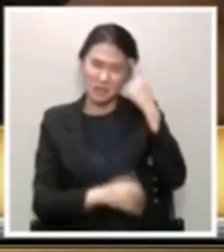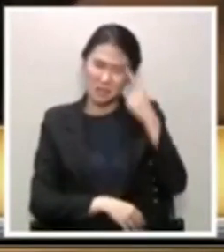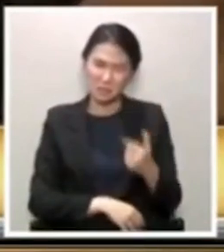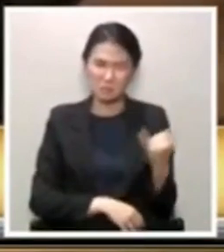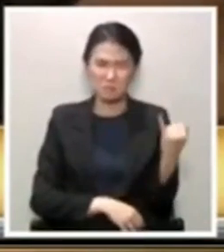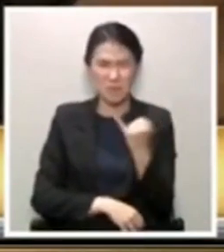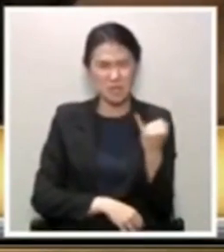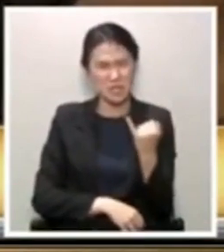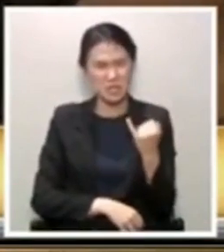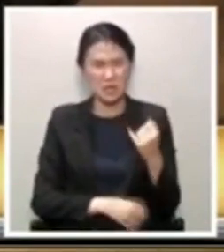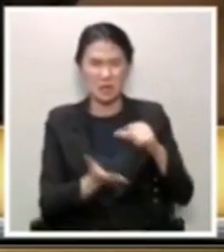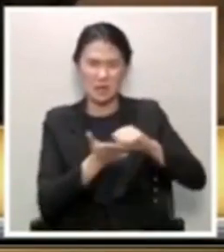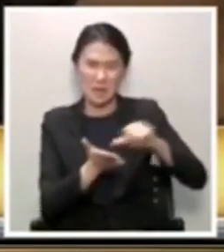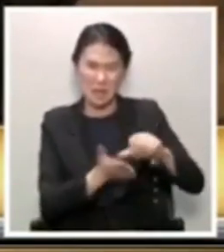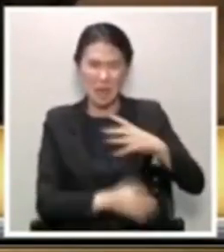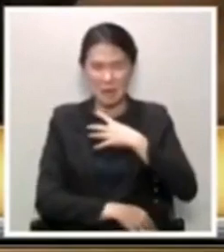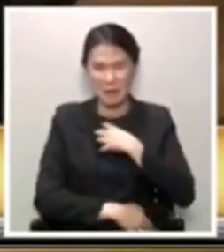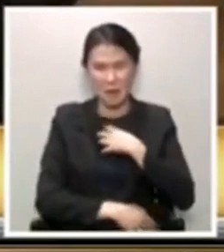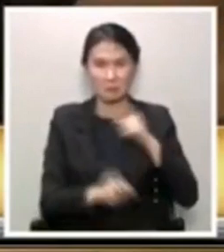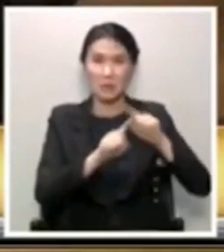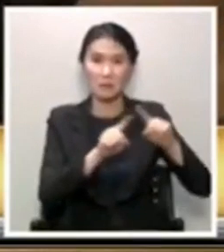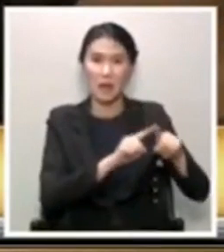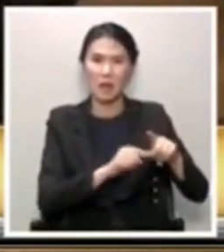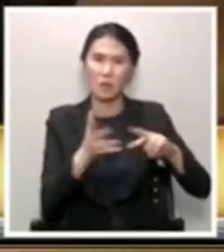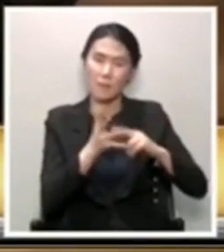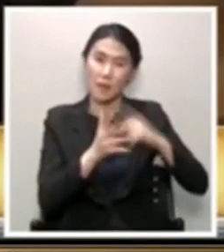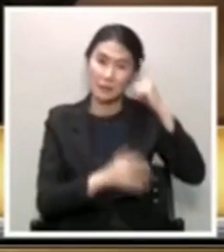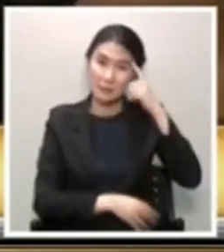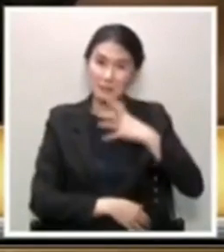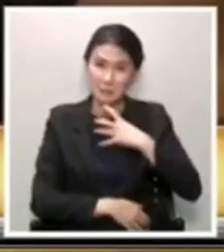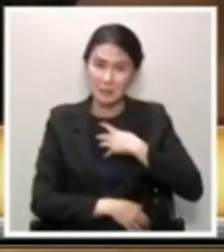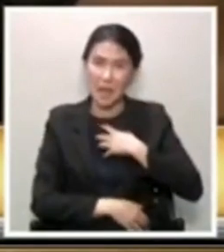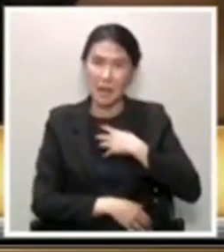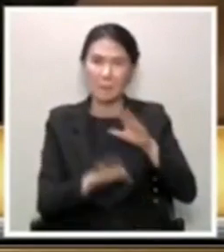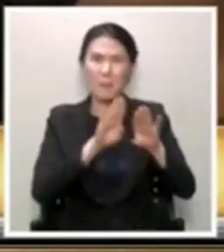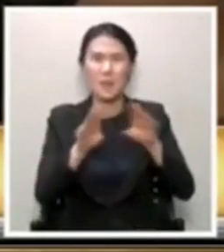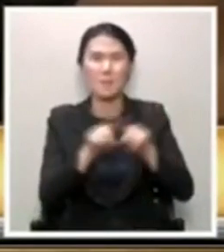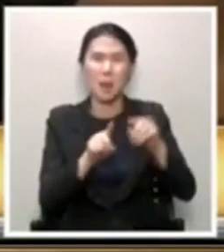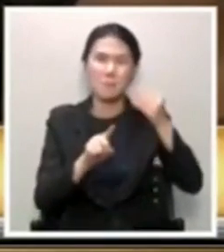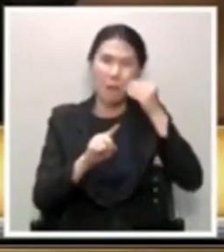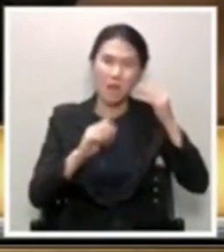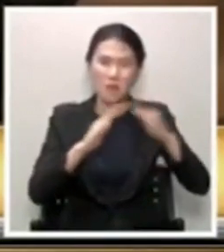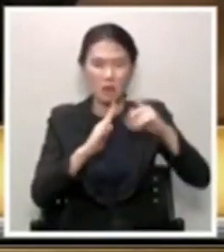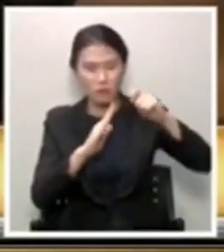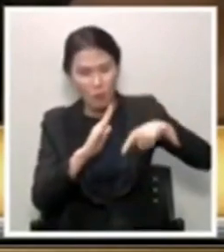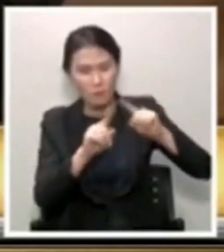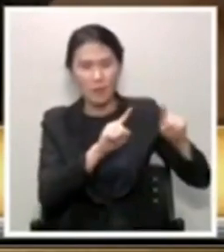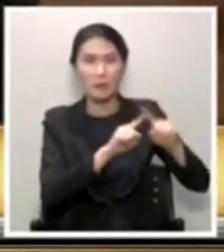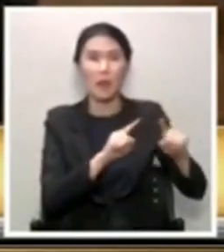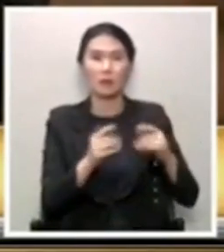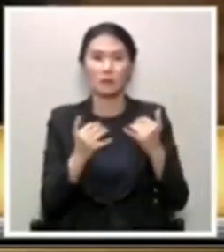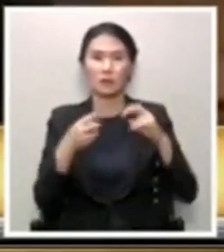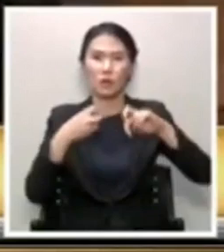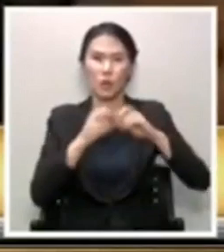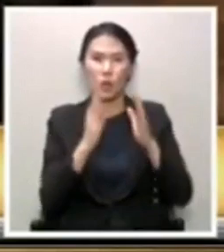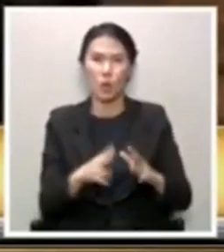มันไม่สวยสีไม่สวยอยากเปลี่ยนวอลเปเปอร์ใหม่ก็อยากจะริเริ่มซ่อมแซมบ้านนี้ให้มันสมบูรณ์มากยิ่งขึ้นแต่ค